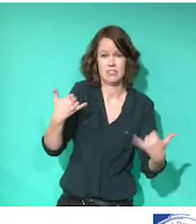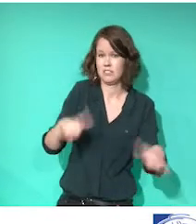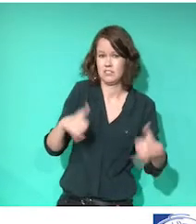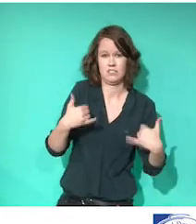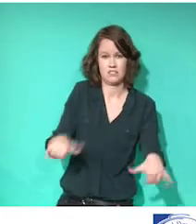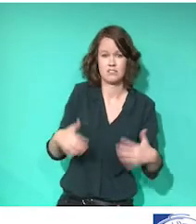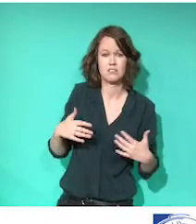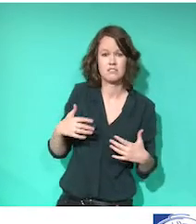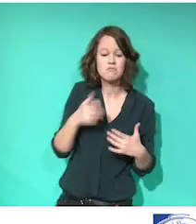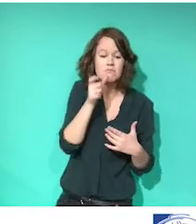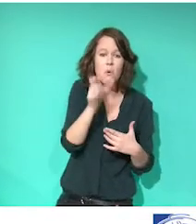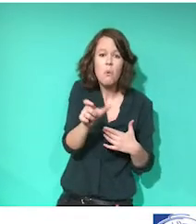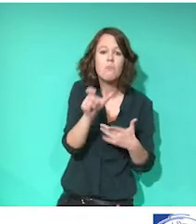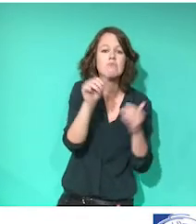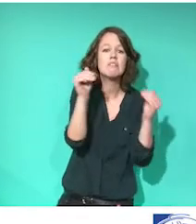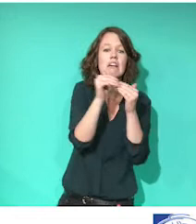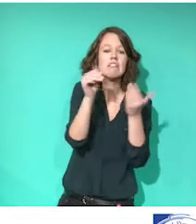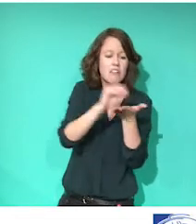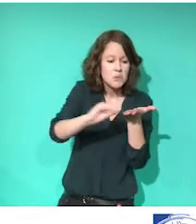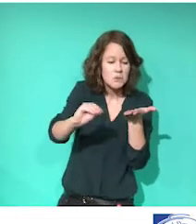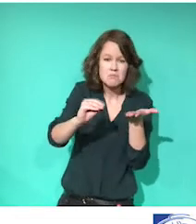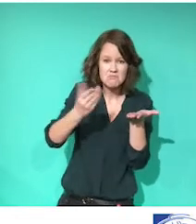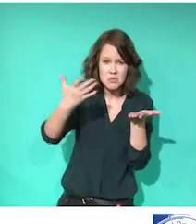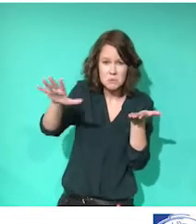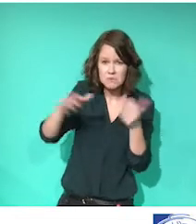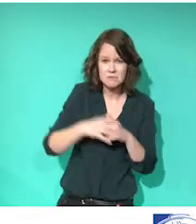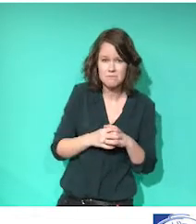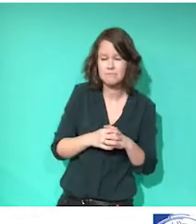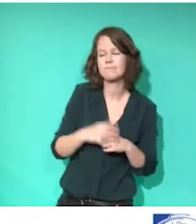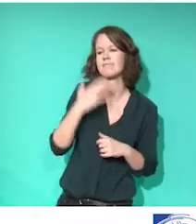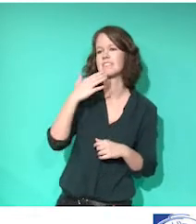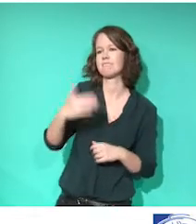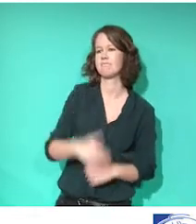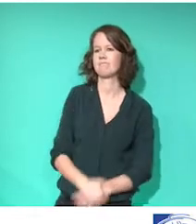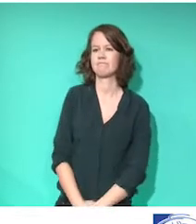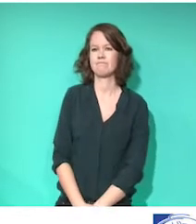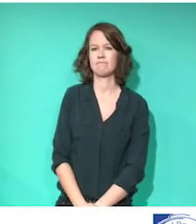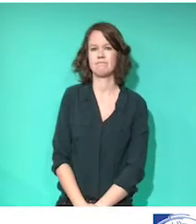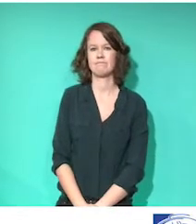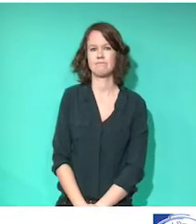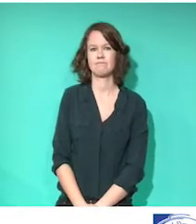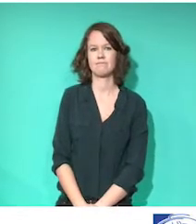un joli mot sur le papier, glacé. Merci. Merci, Blandine.